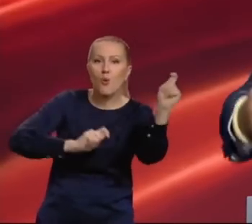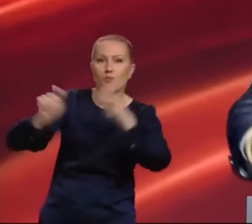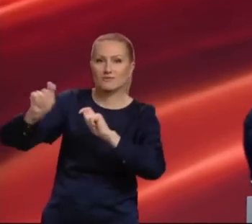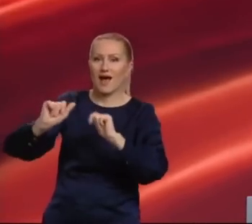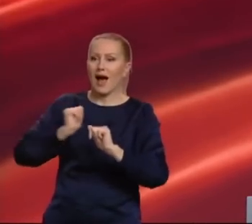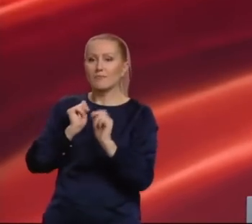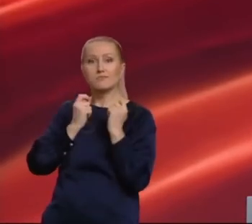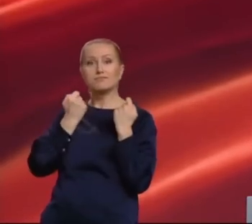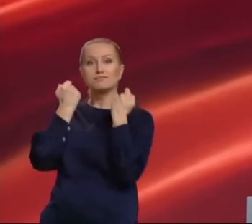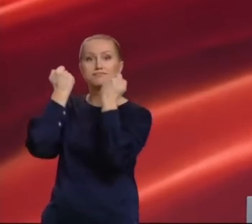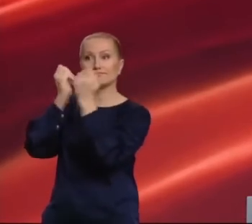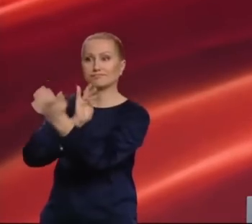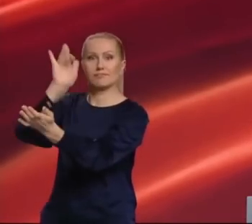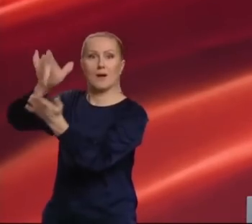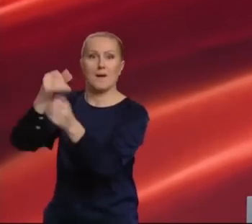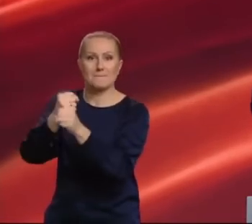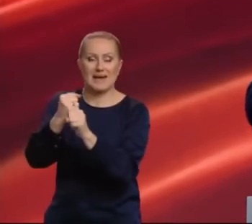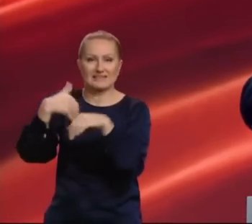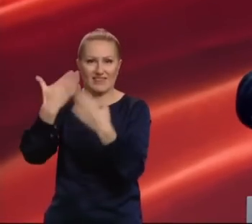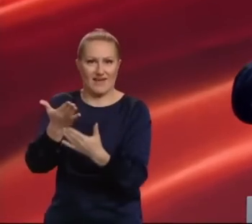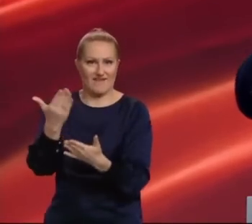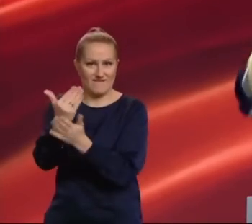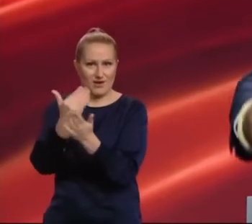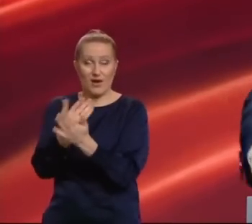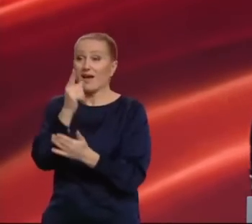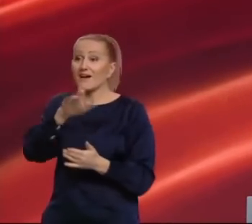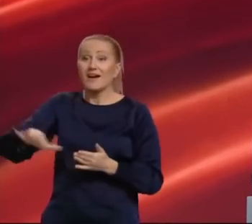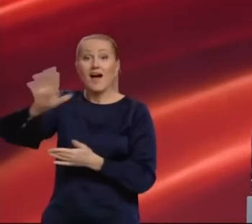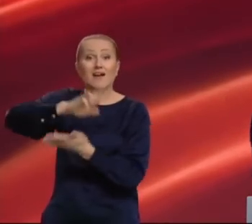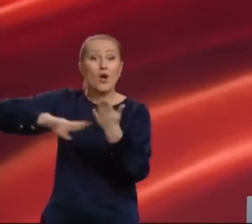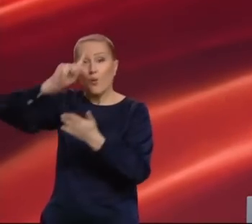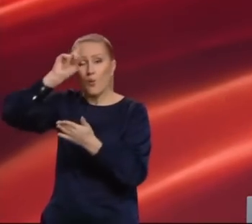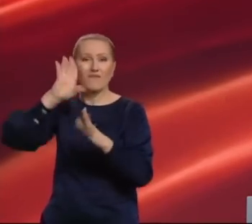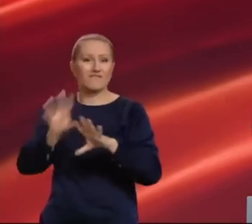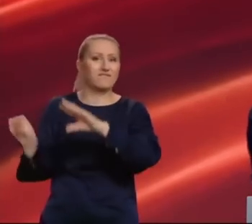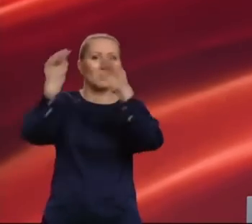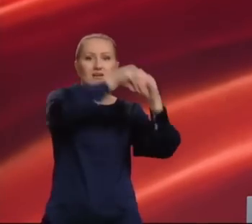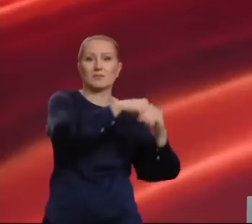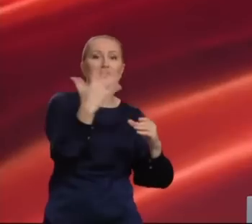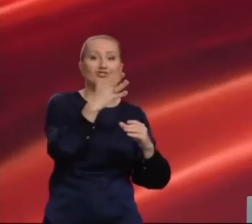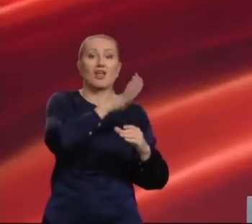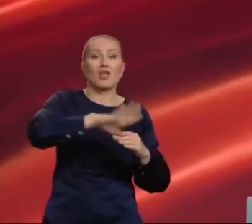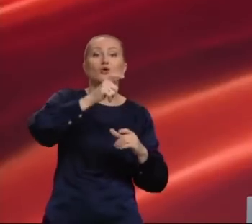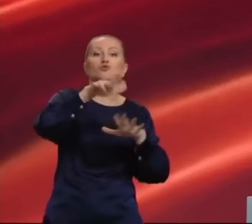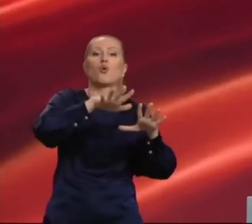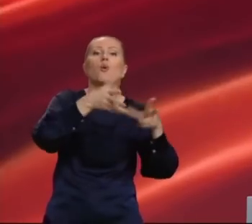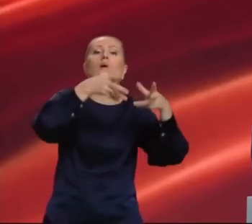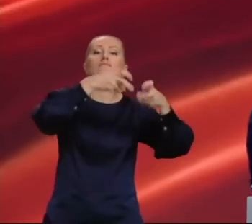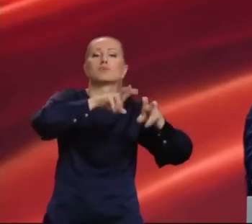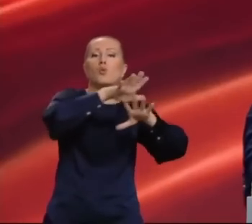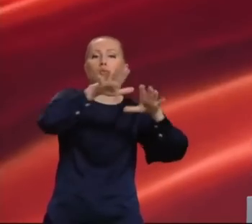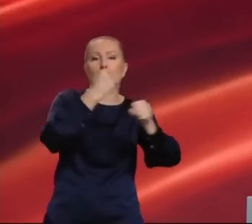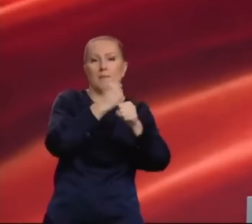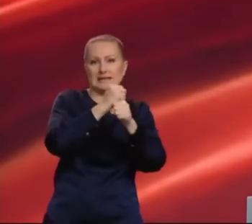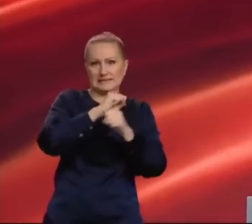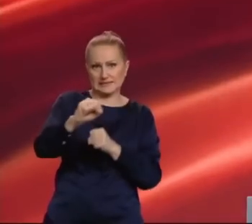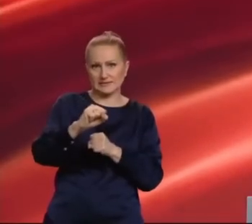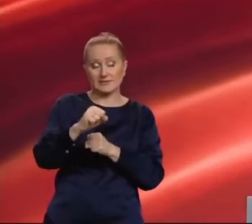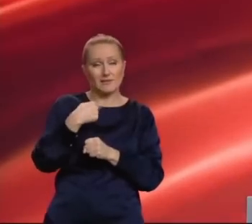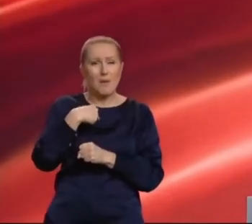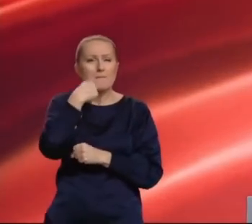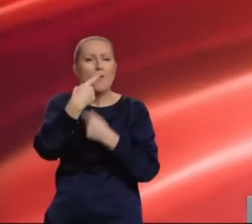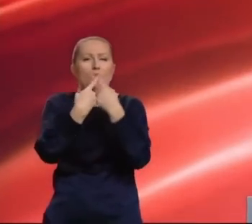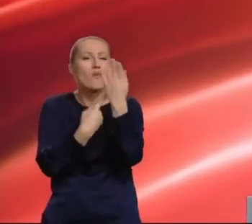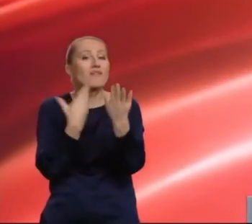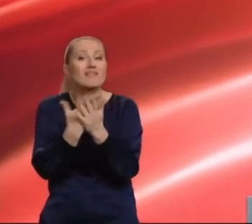było dojechać do pracy, bo dzisiaj z tych regionów się ludzie wyprowadzają i idą tam, gdzie jest dużo miejsc pracy. Mówimy też o tym, od bo tego,